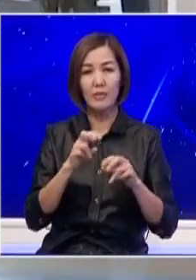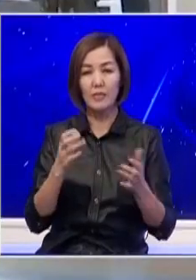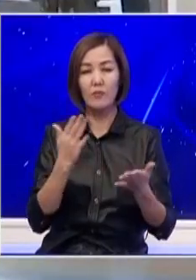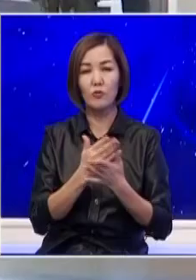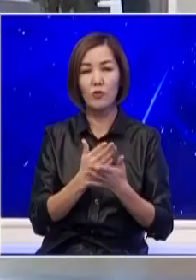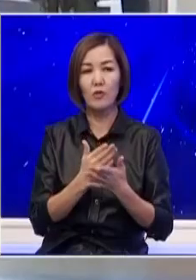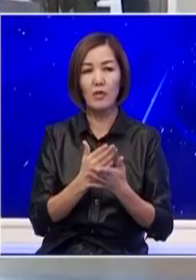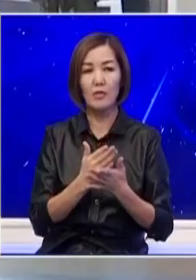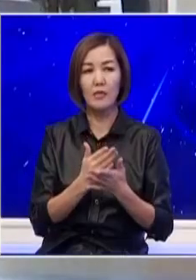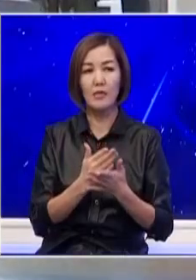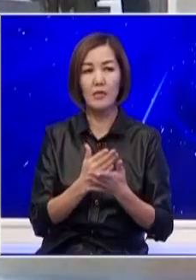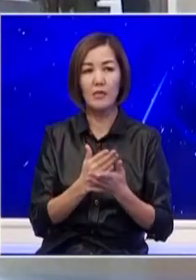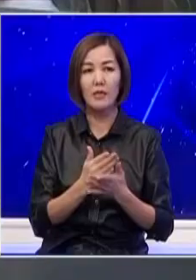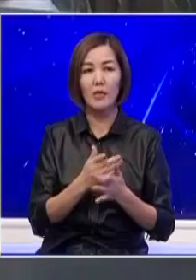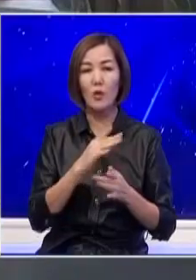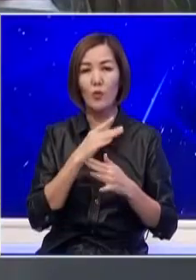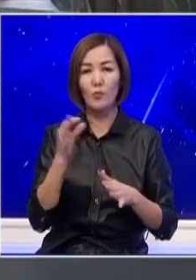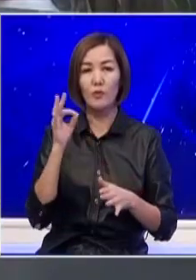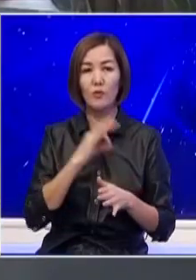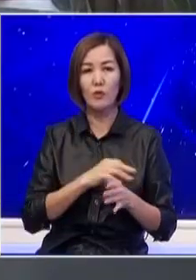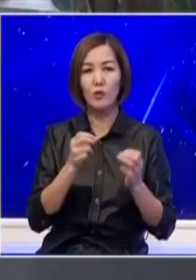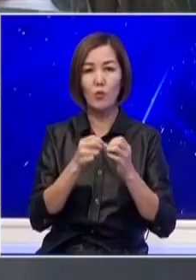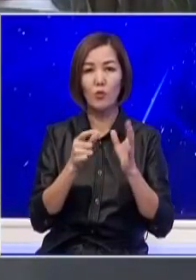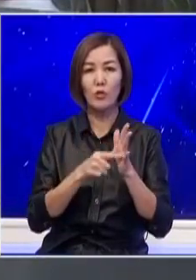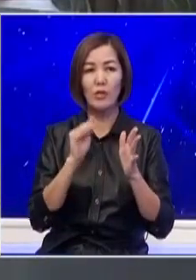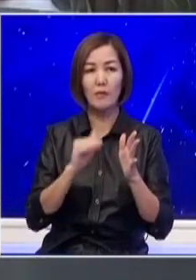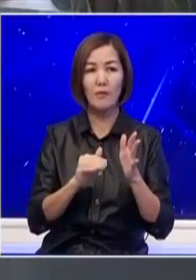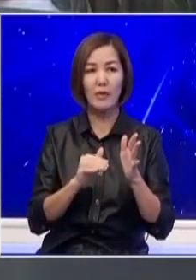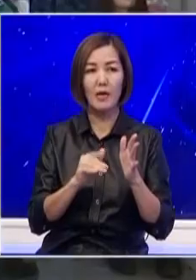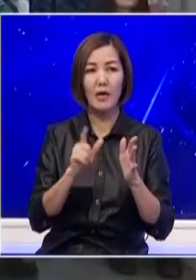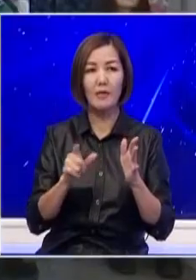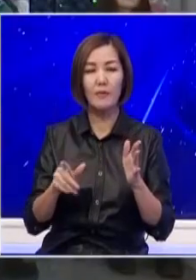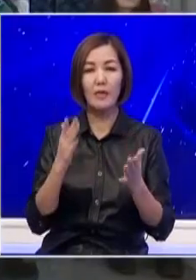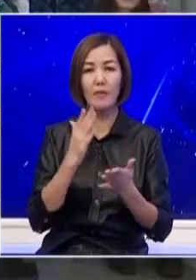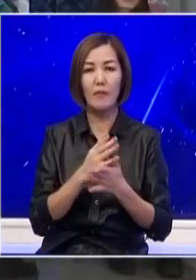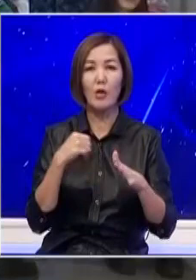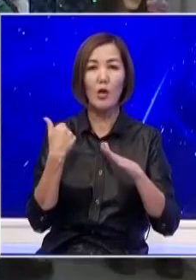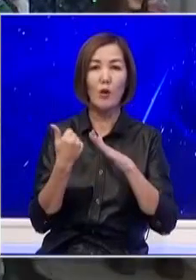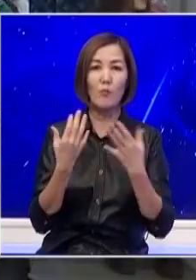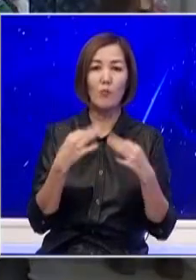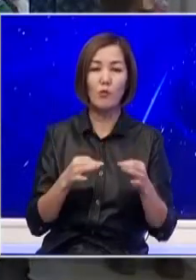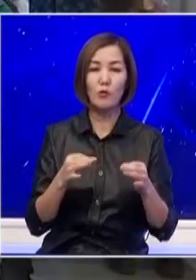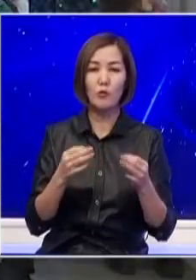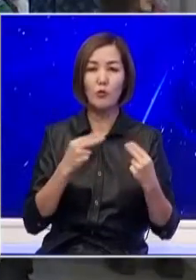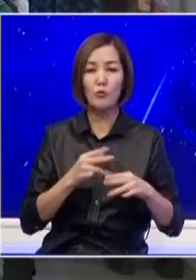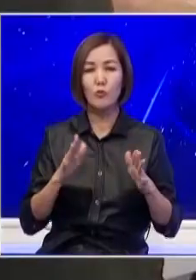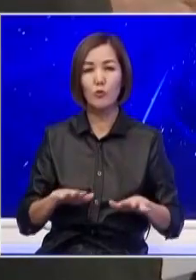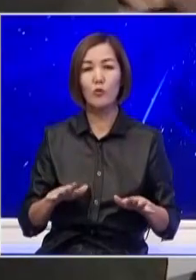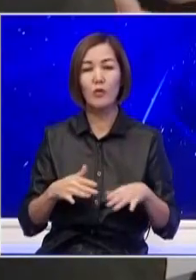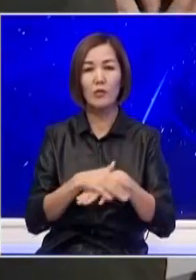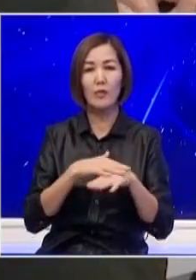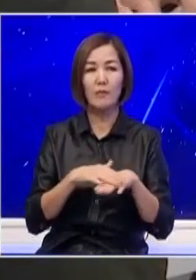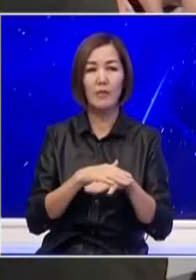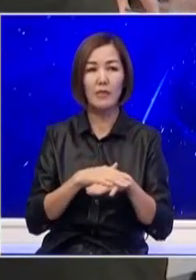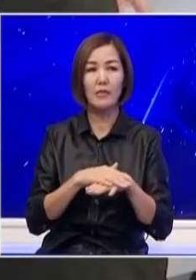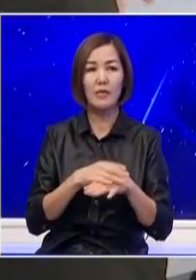қоса, Ницанатындағылардың үлесі 17 мыңға жуық. Олар үшін бос жұмыс орындар жәрменкесі. Халық көп